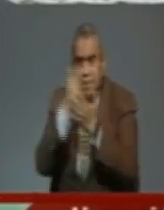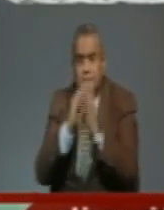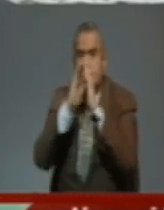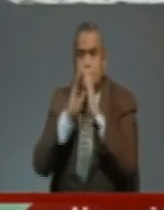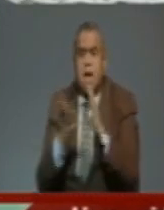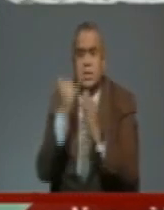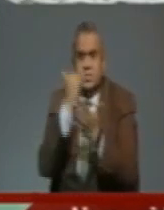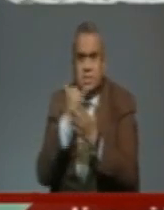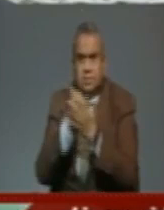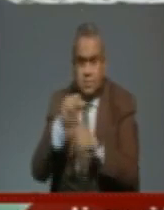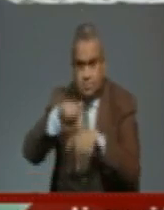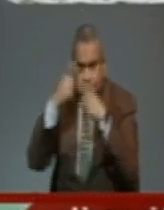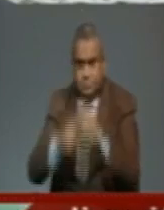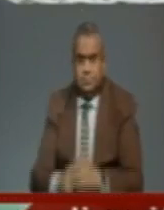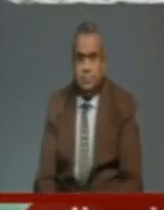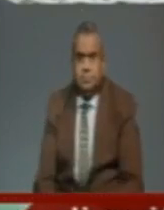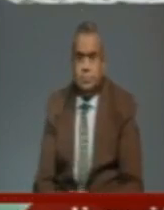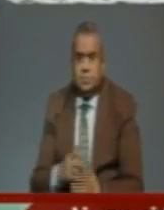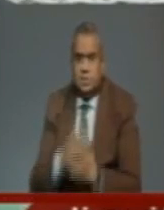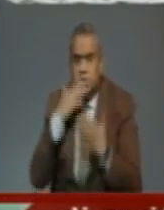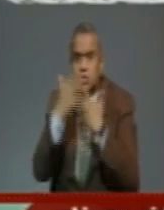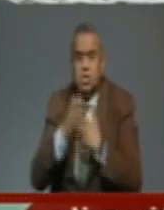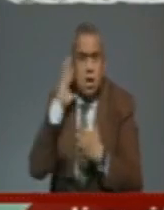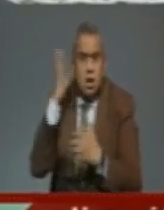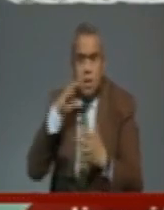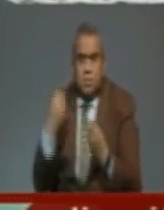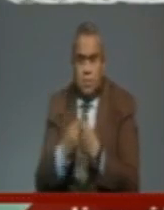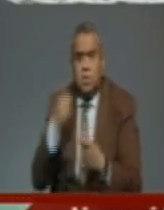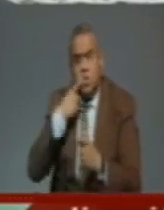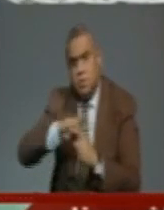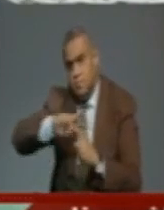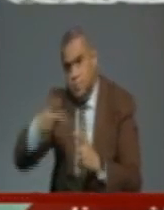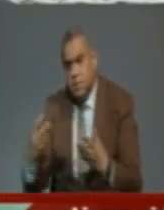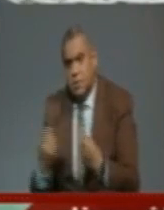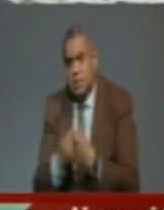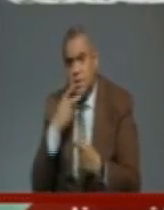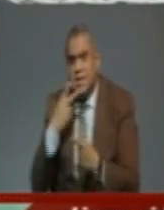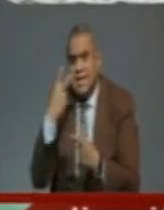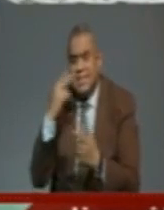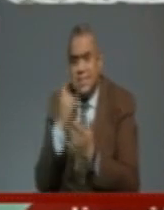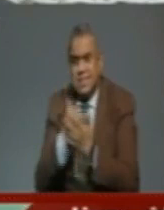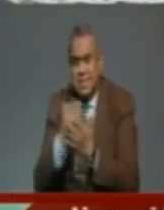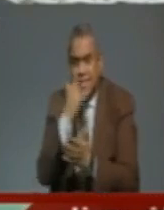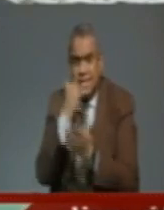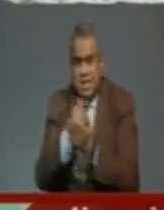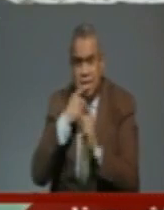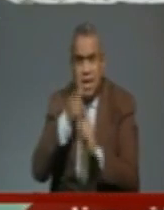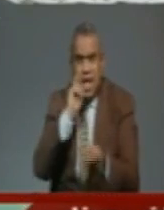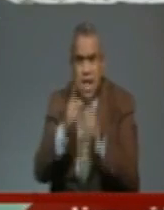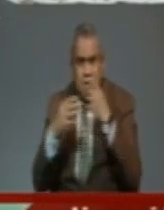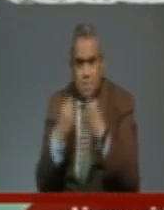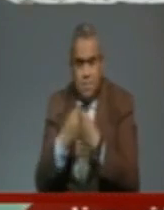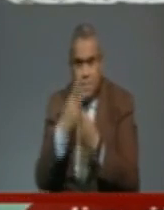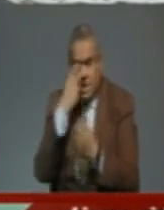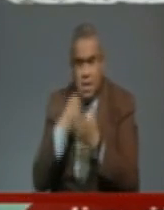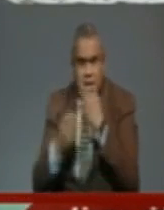حاجات من الشركات المدنيه، ومن ضمنها حاجات من اثنين فريزه فنيه من اللي سيادتك وجهت بتدبيرهم اثناء ما انا